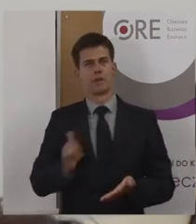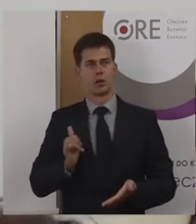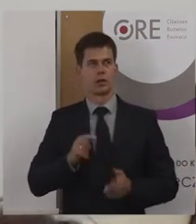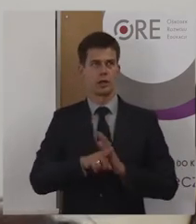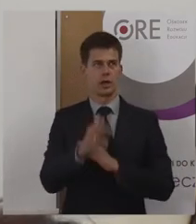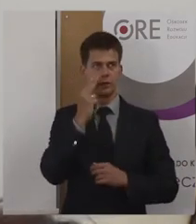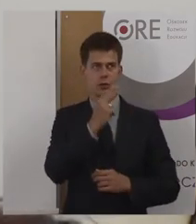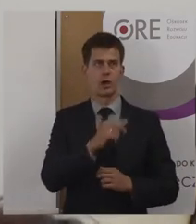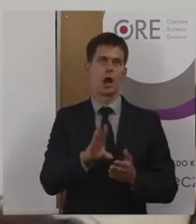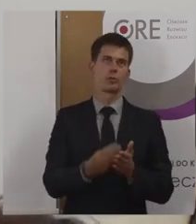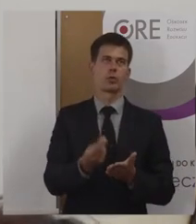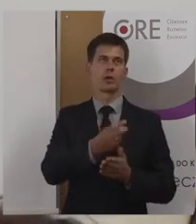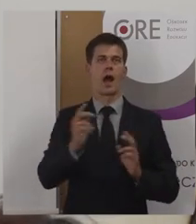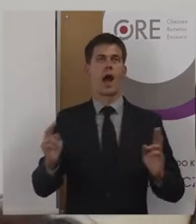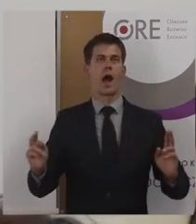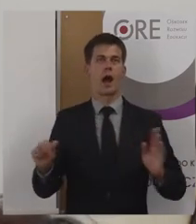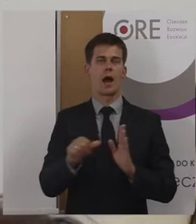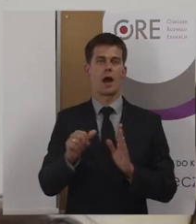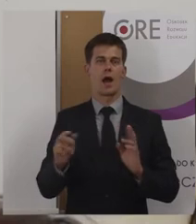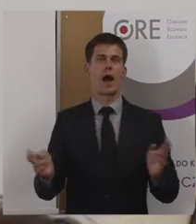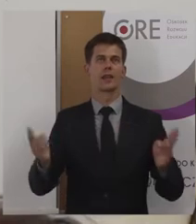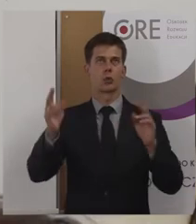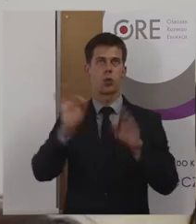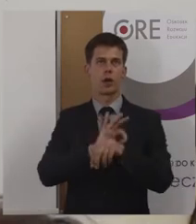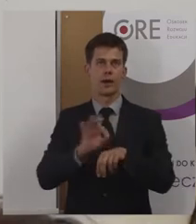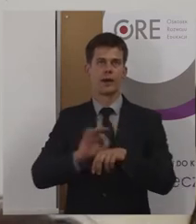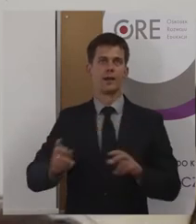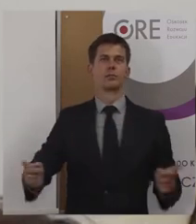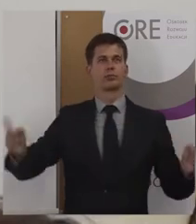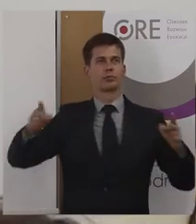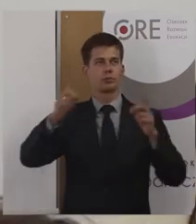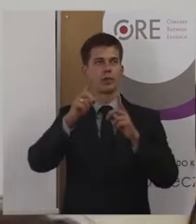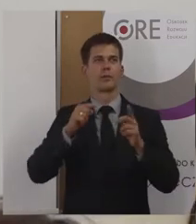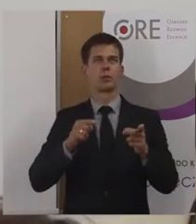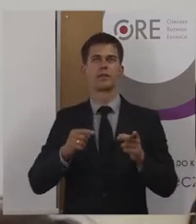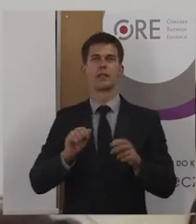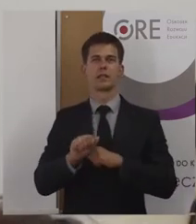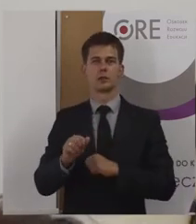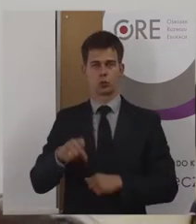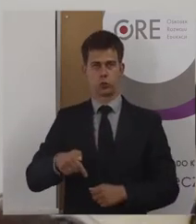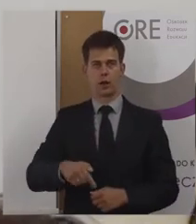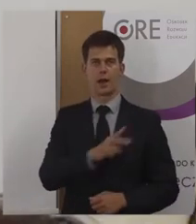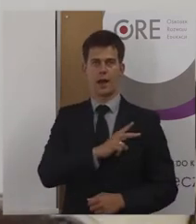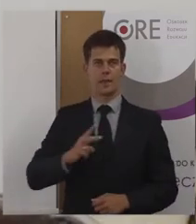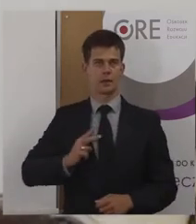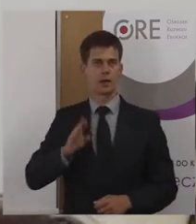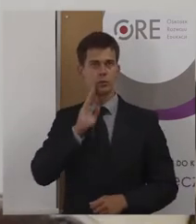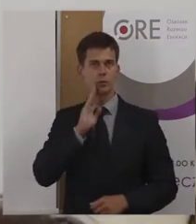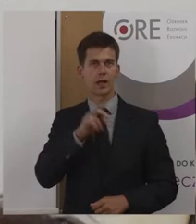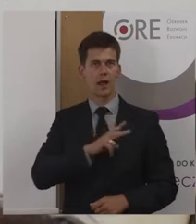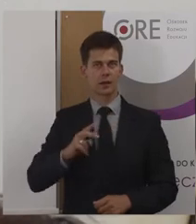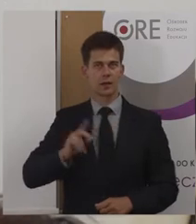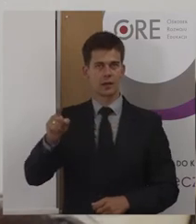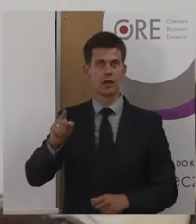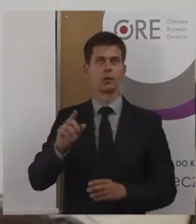przykład architektury, ale do niektórych bardzo dobrze się sprawdza ta nasza, kanadyjska ją nazywamy, na którą mamy licencję, tej termografii, która daje bardzo